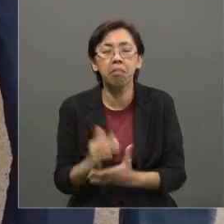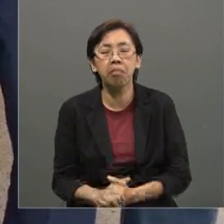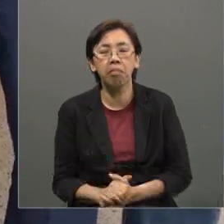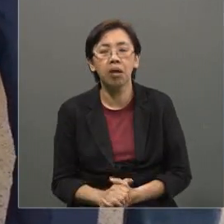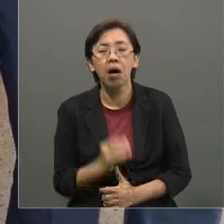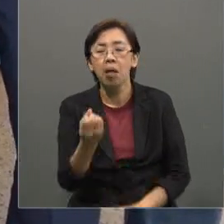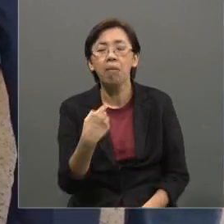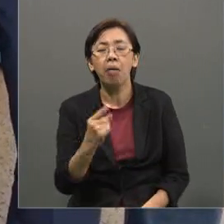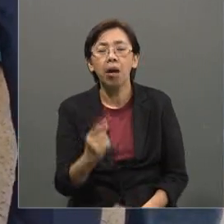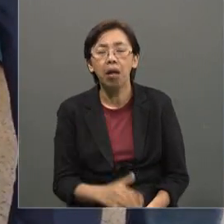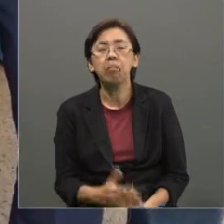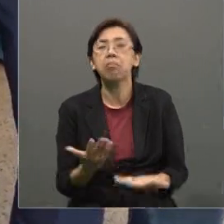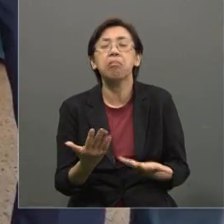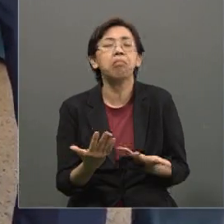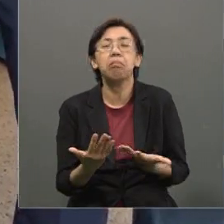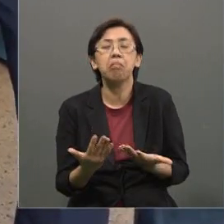เบื้องต้นของเขาอะค่ะ